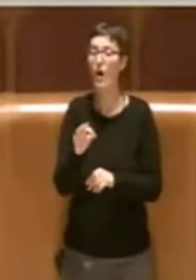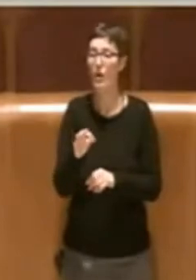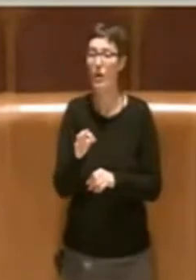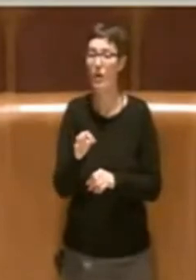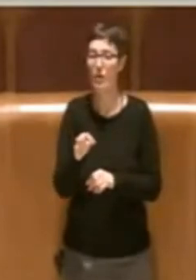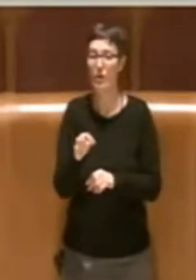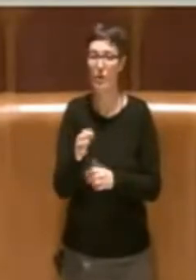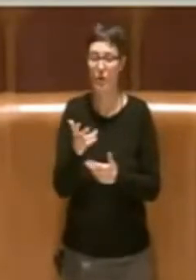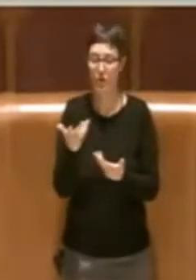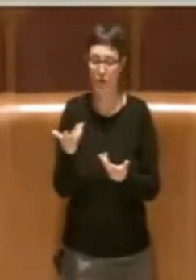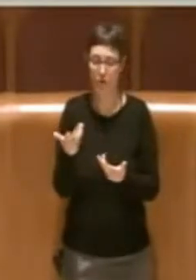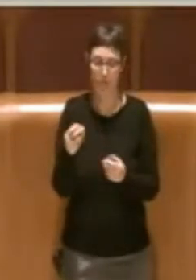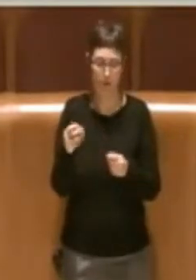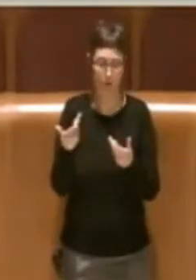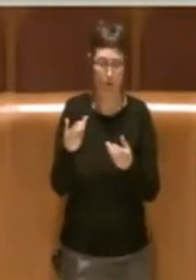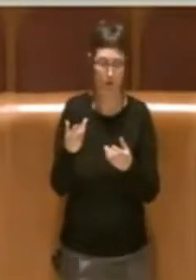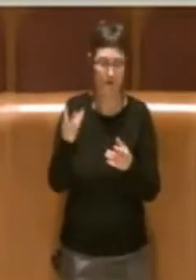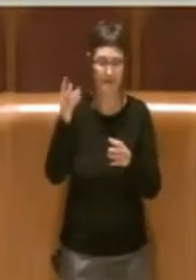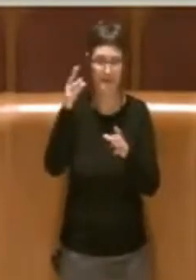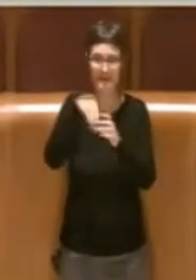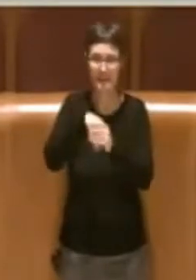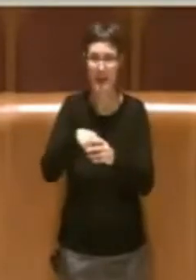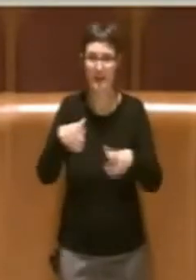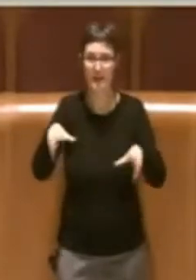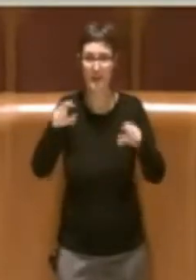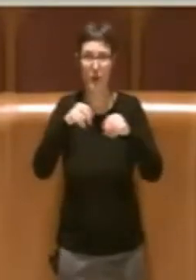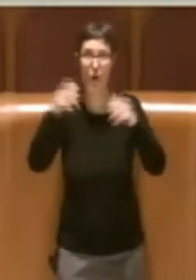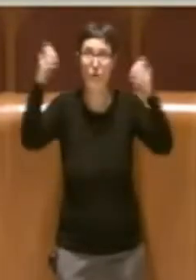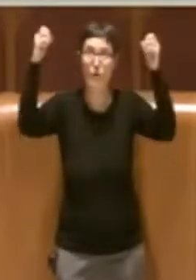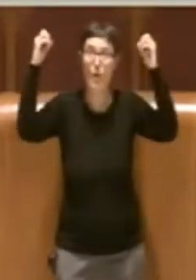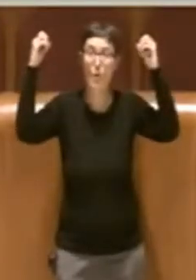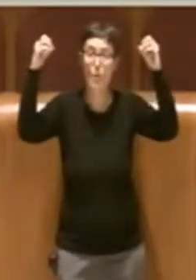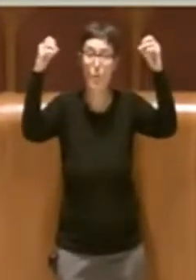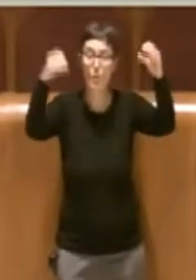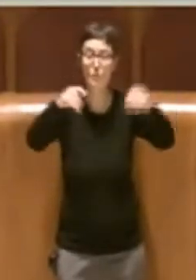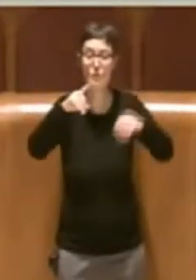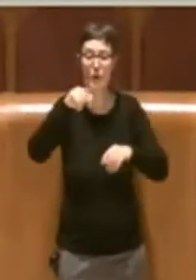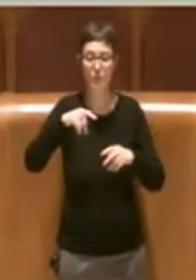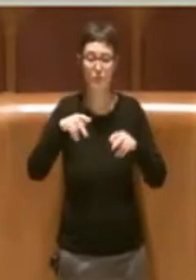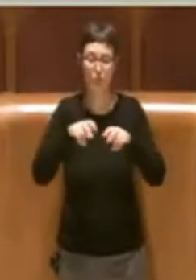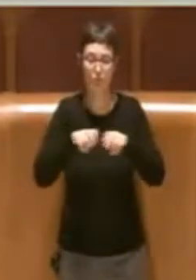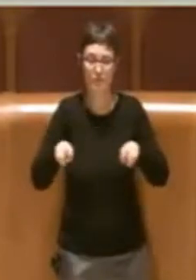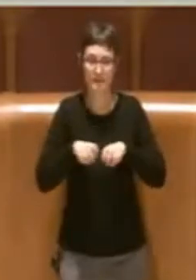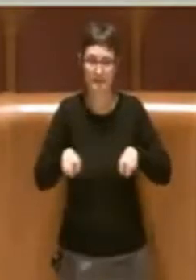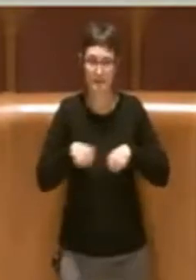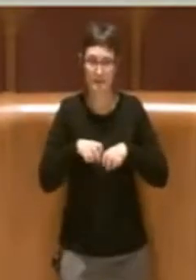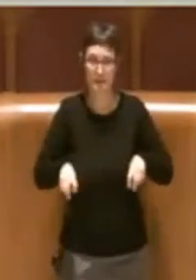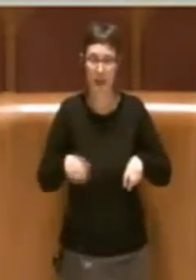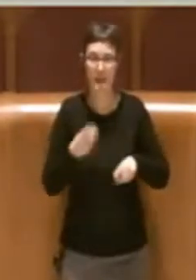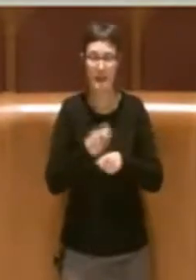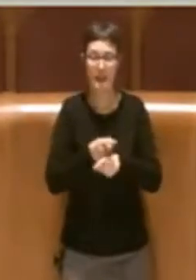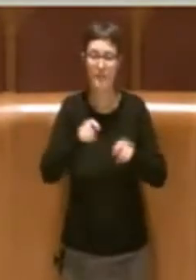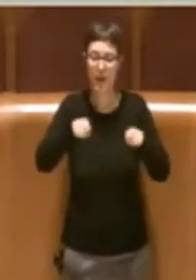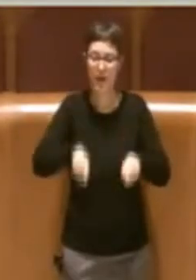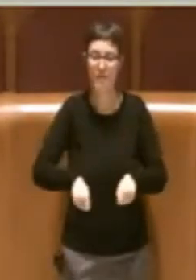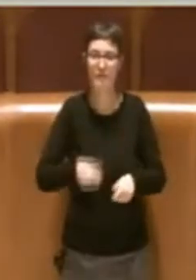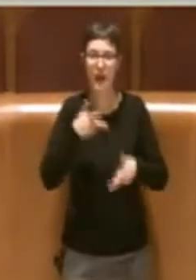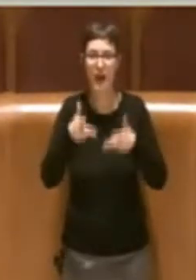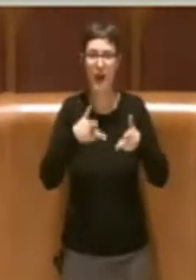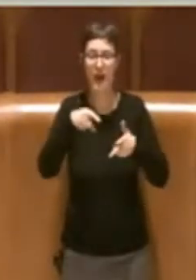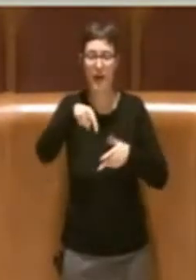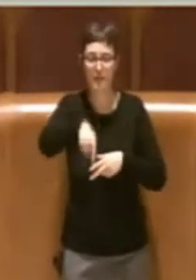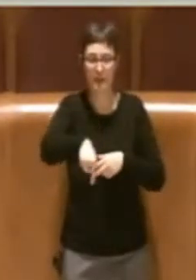delle forme, cioè delle sedute e dell'illuminazione, cioè partiranno da questo aprile, chiedo ai